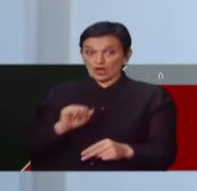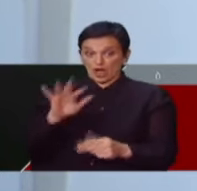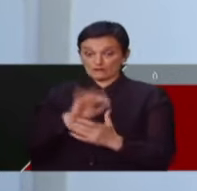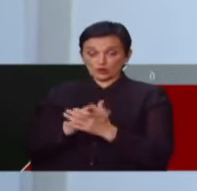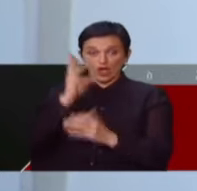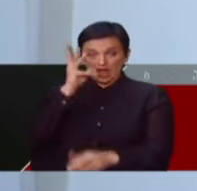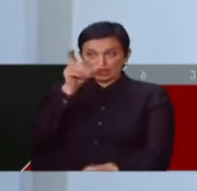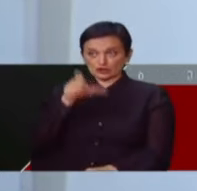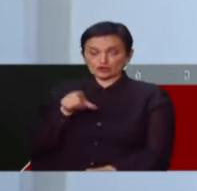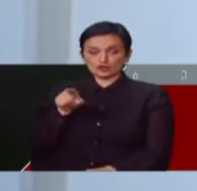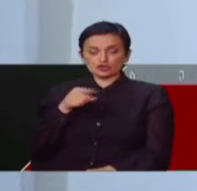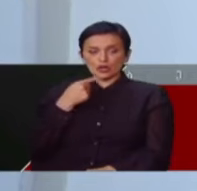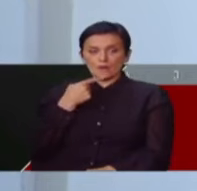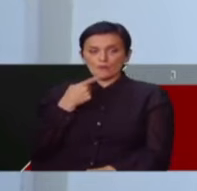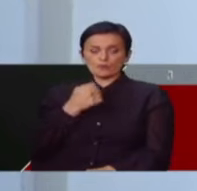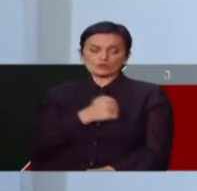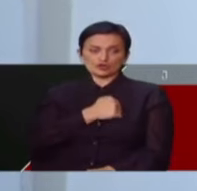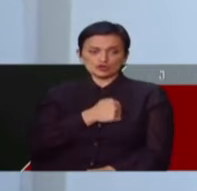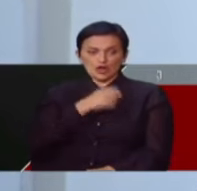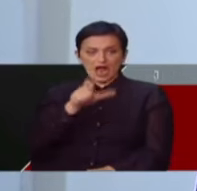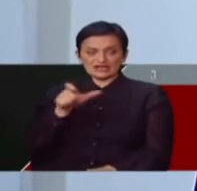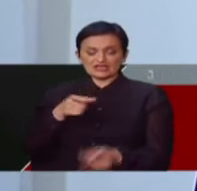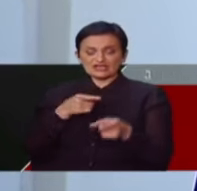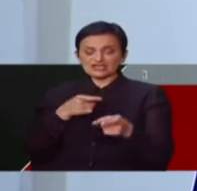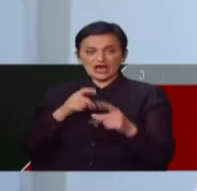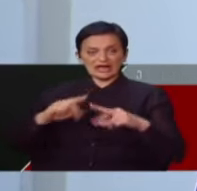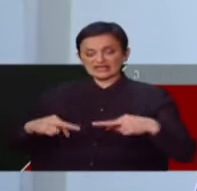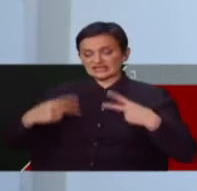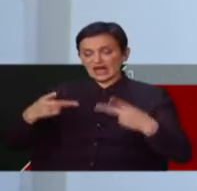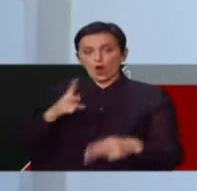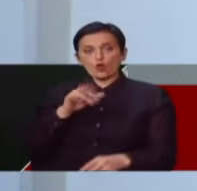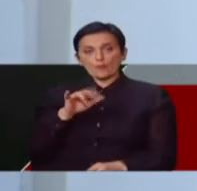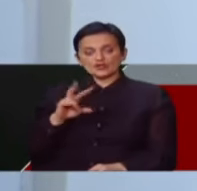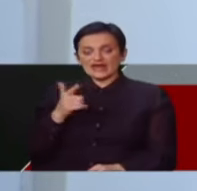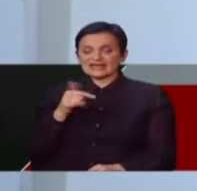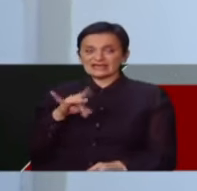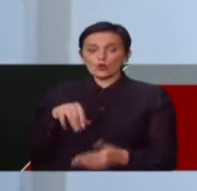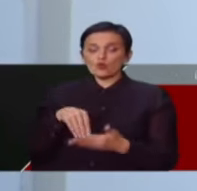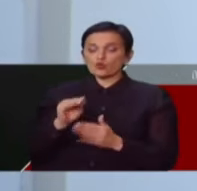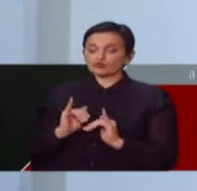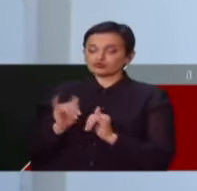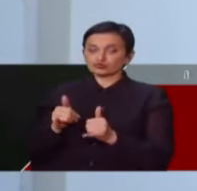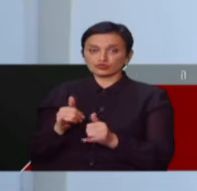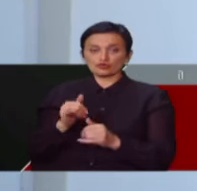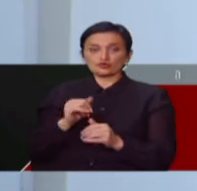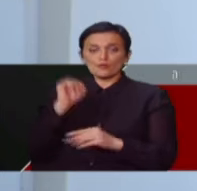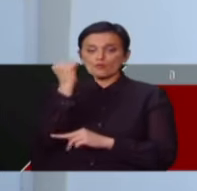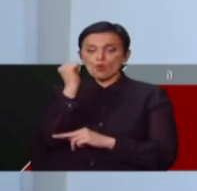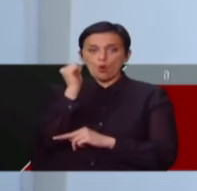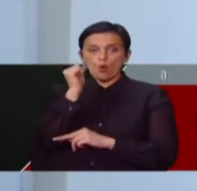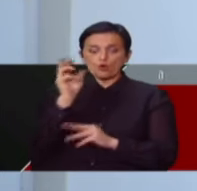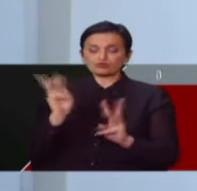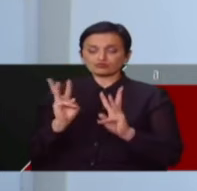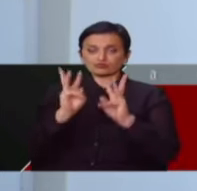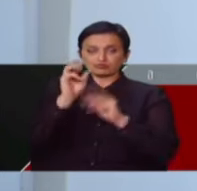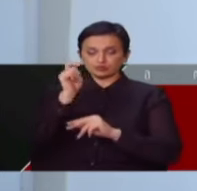ელჩი ამბობს, რომ ჯარისკაცების იარაღის ნაცვლად ლომჯარია გიგაურს უყიდის მოლოტოვის კოქტეილებს. ეს